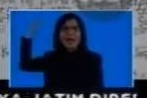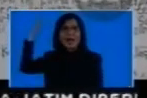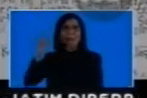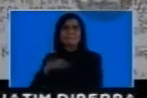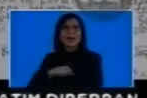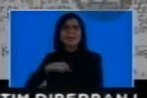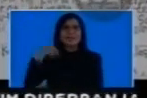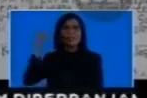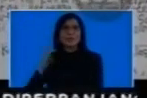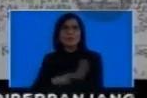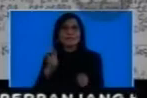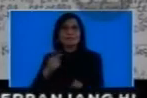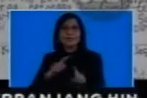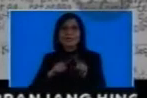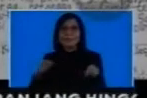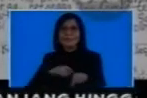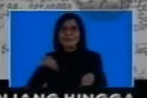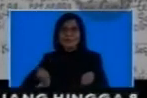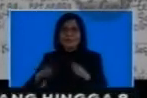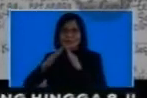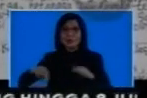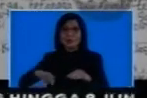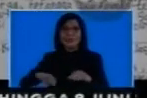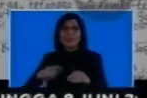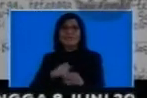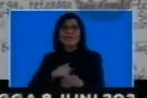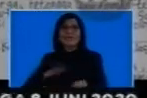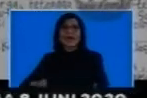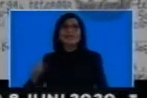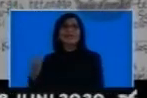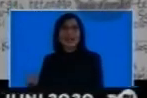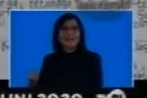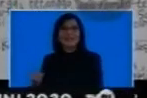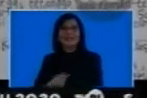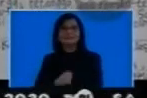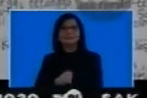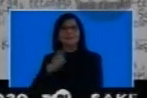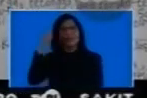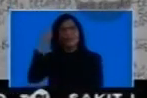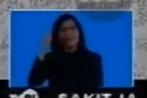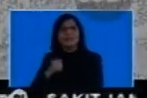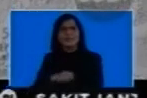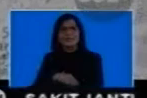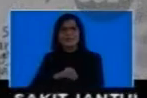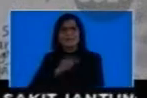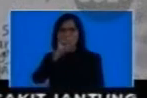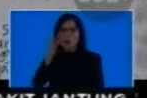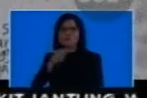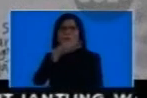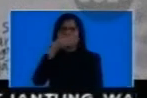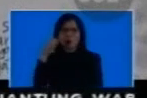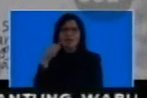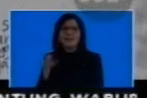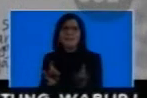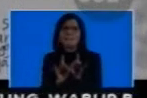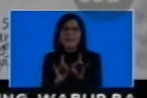adik. Di sini, saya anak terakhir dengan dua kakak. Kesan saya selama bulan Ramadan tahun ini sangat